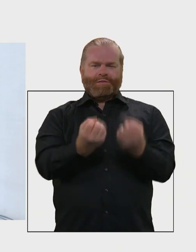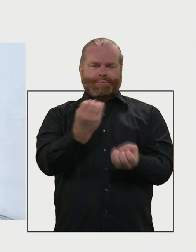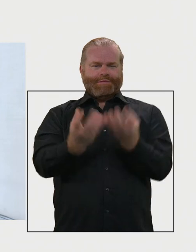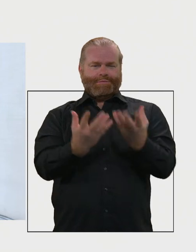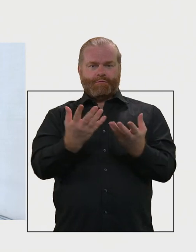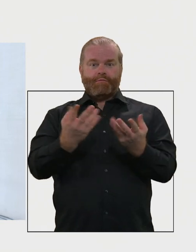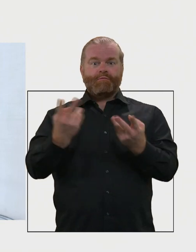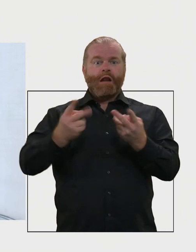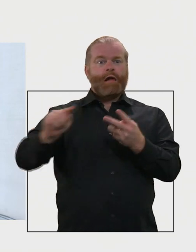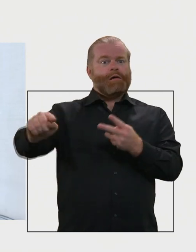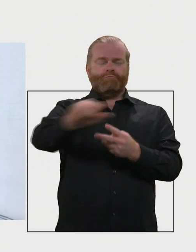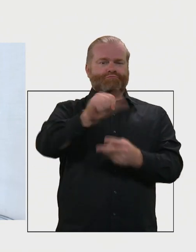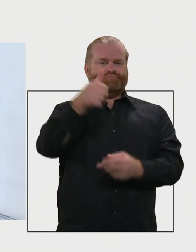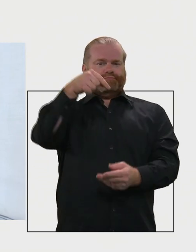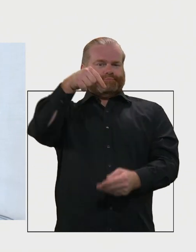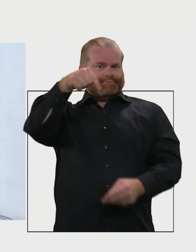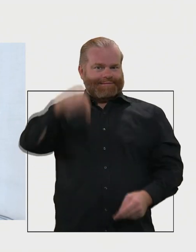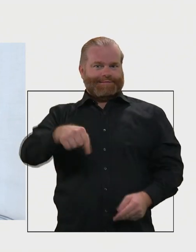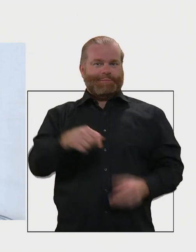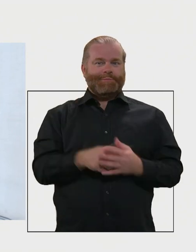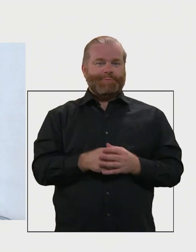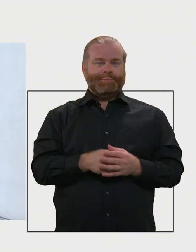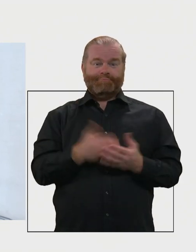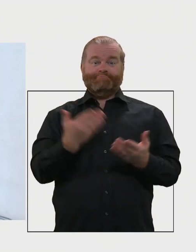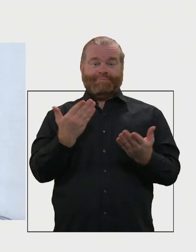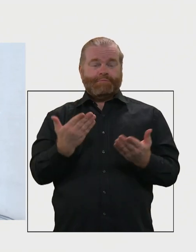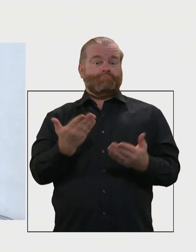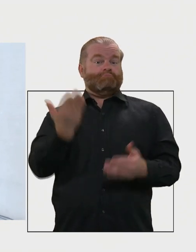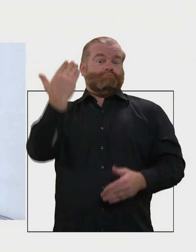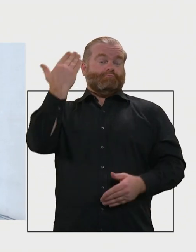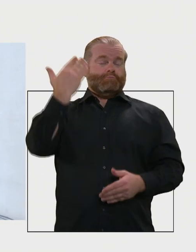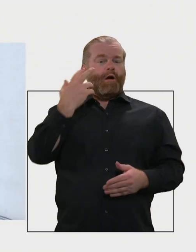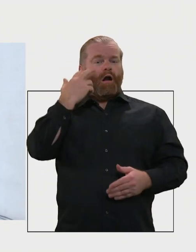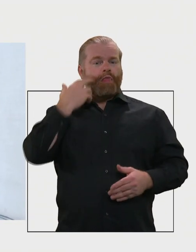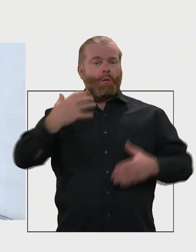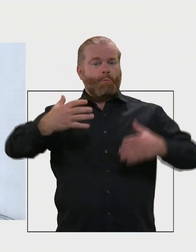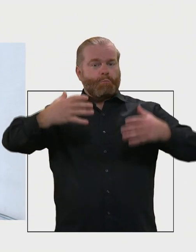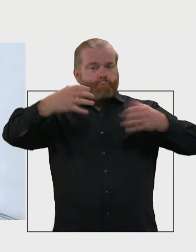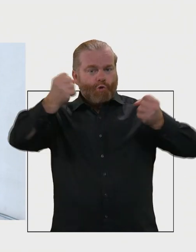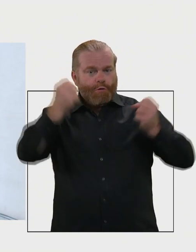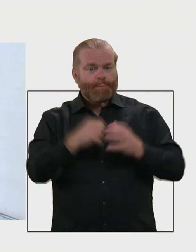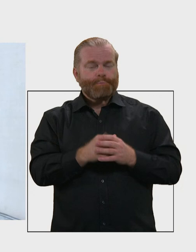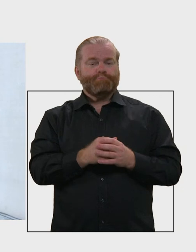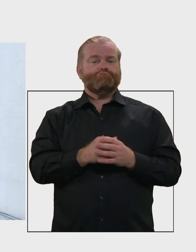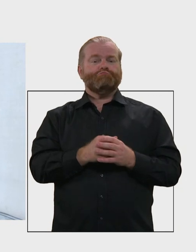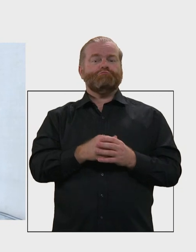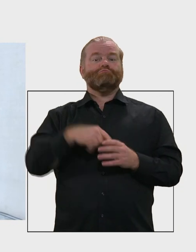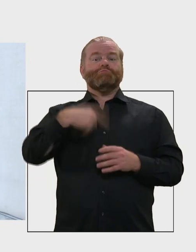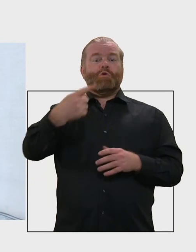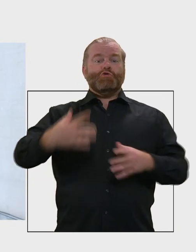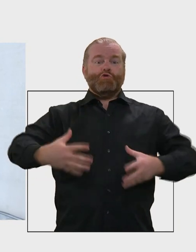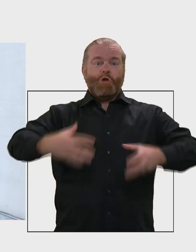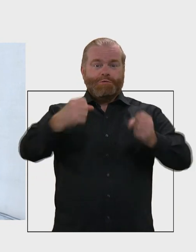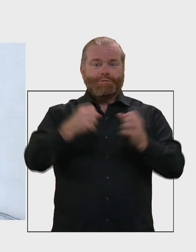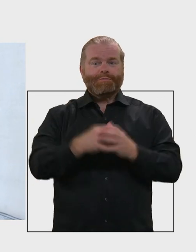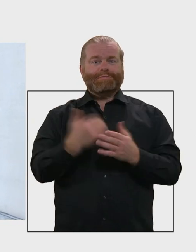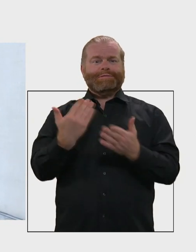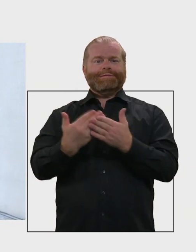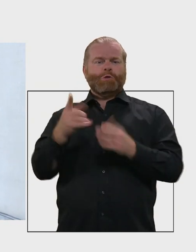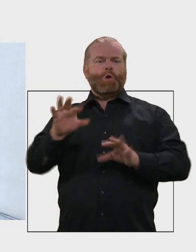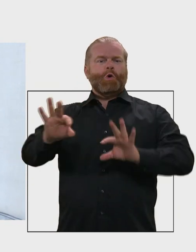erst die Kurfürsten, dann die Könige, dann die Kaiser residierten. Hier gab es Revolutionen, die von 1848 wie auch die